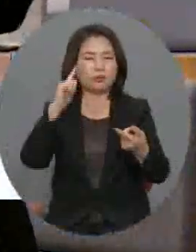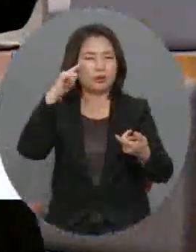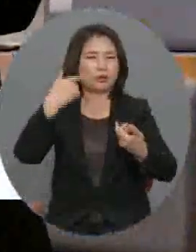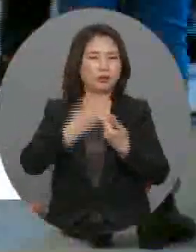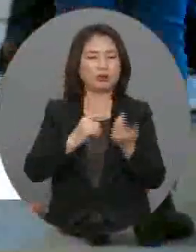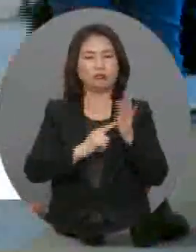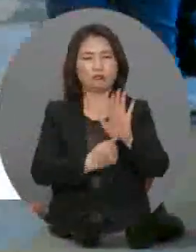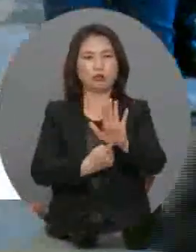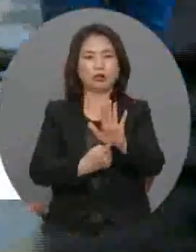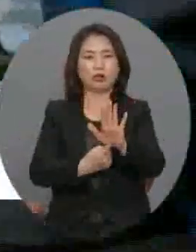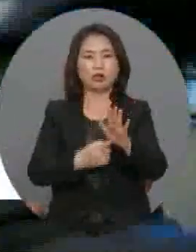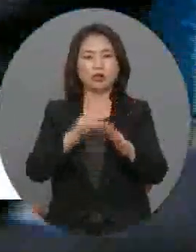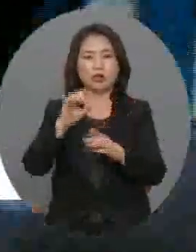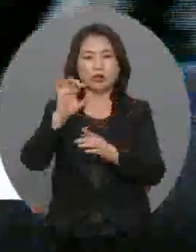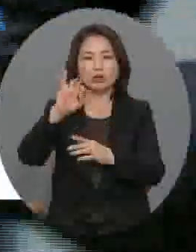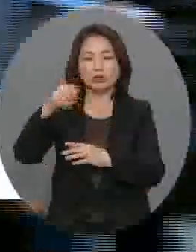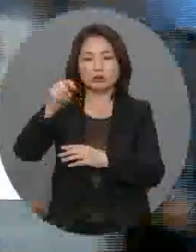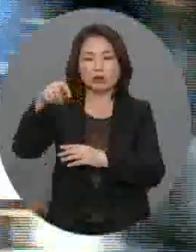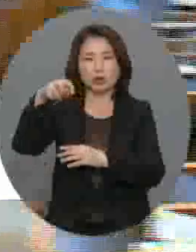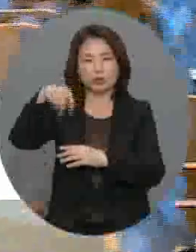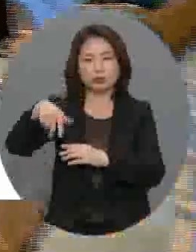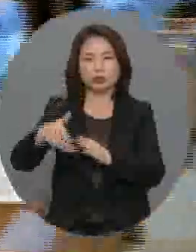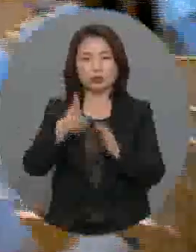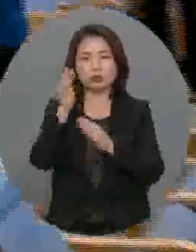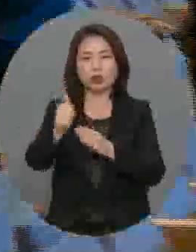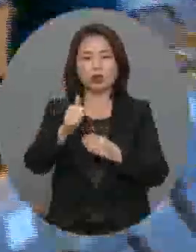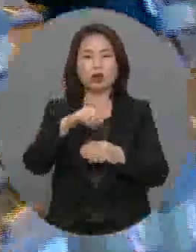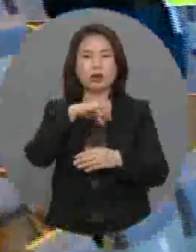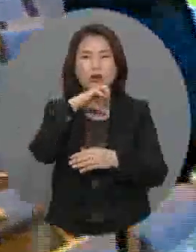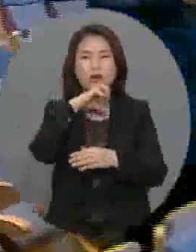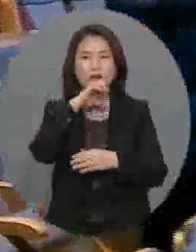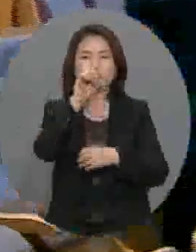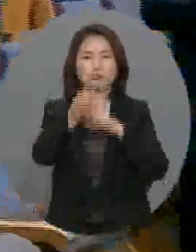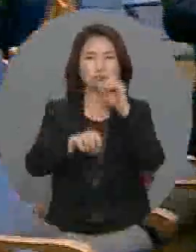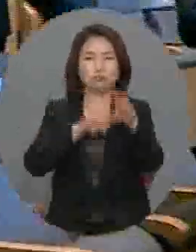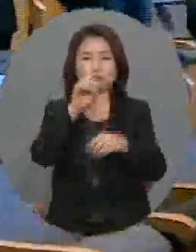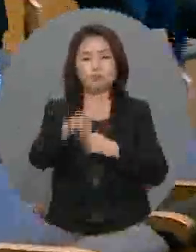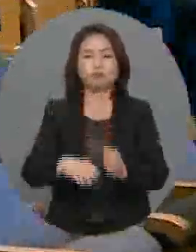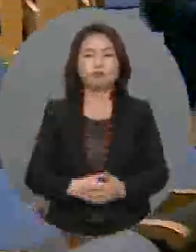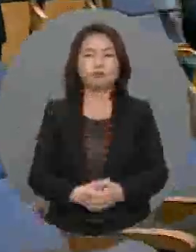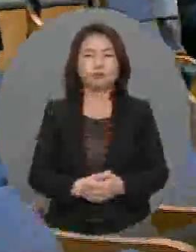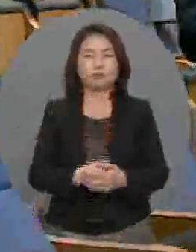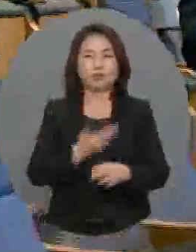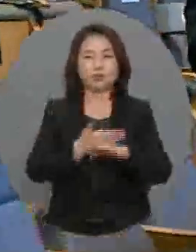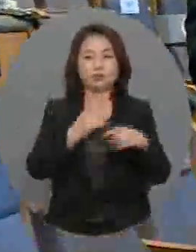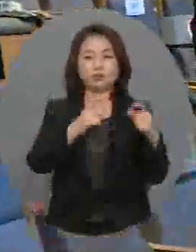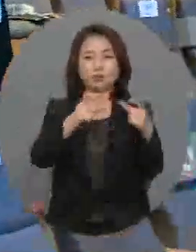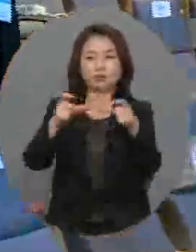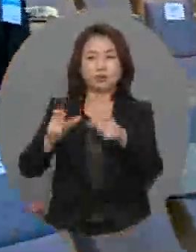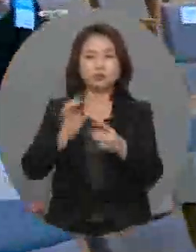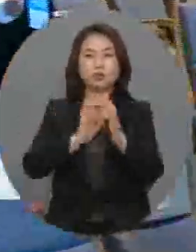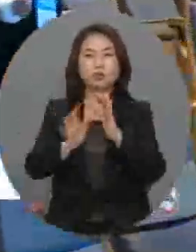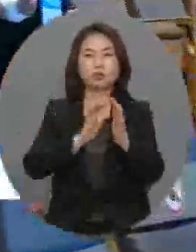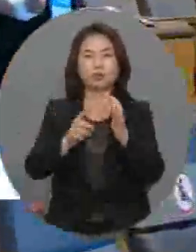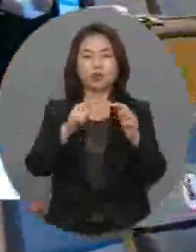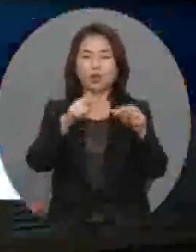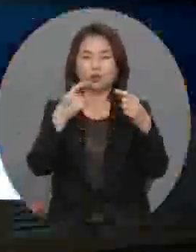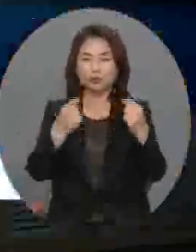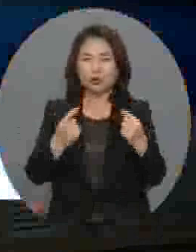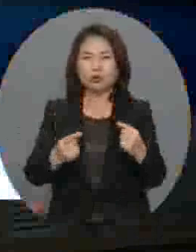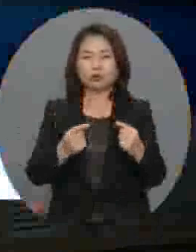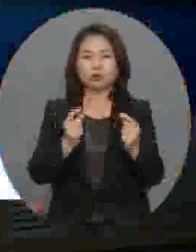분명히 했고 이철우 도지사를 향한 주민들의 항의도 있었습니다. 다른 권역별 토론회와